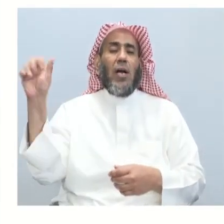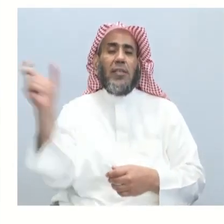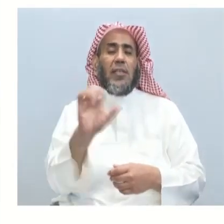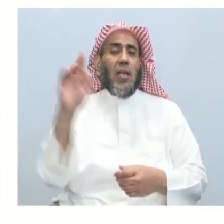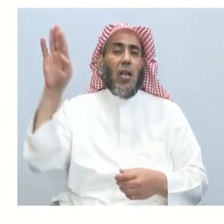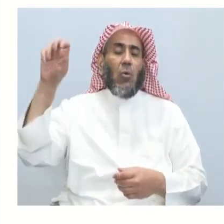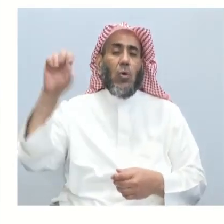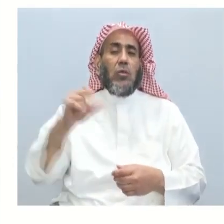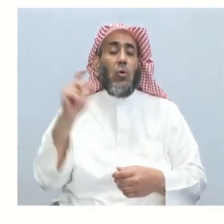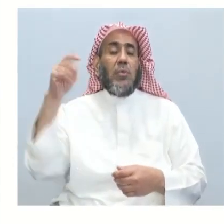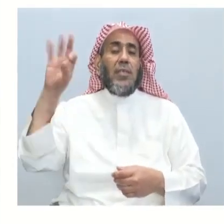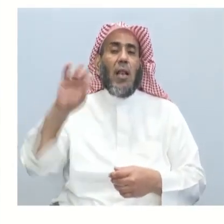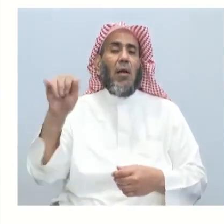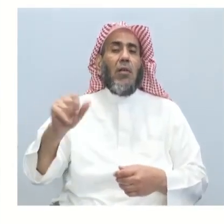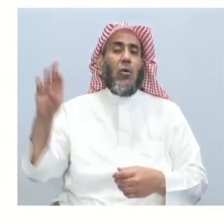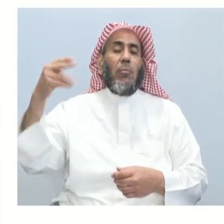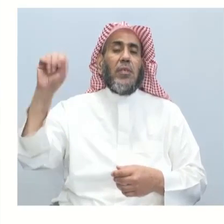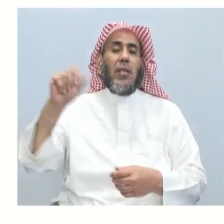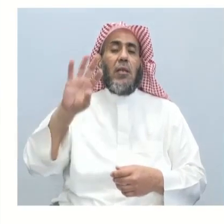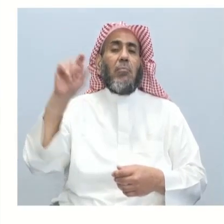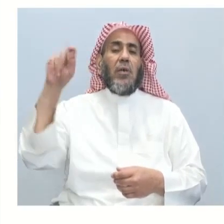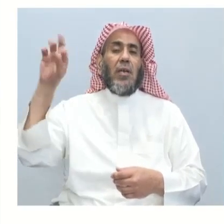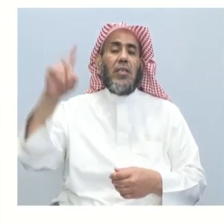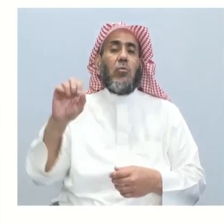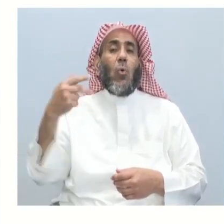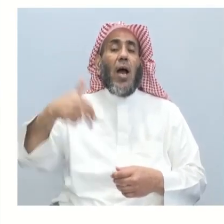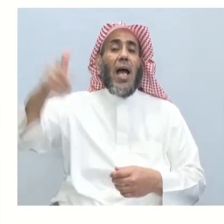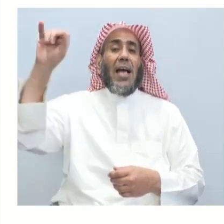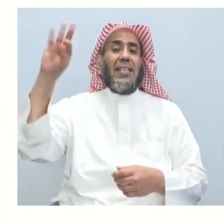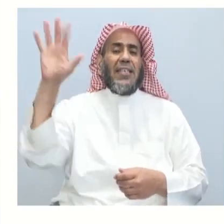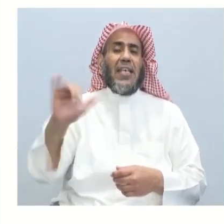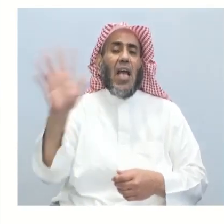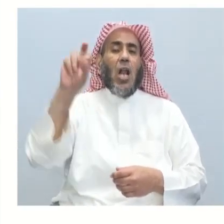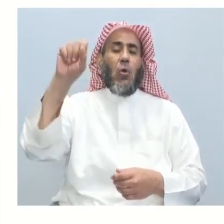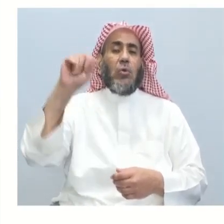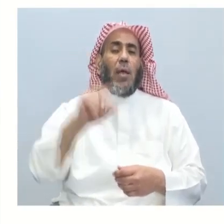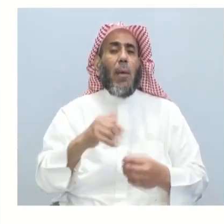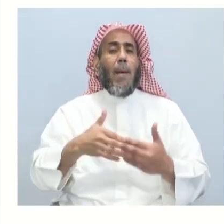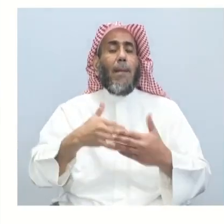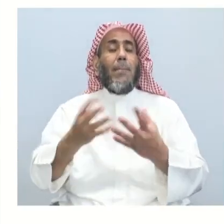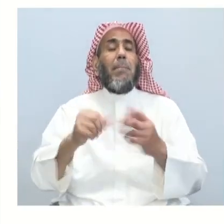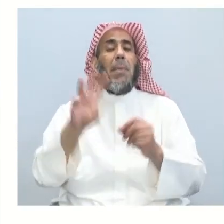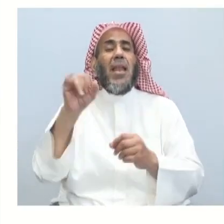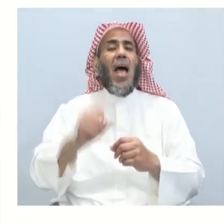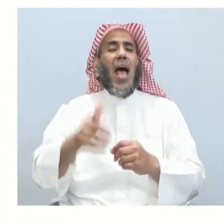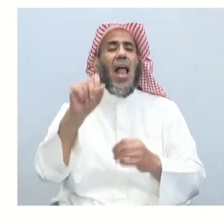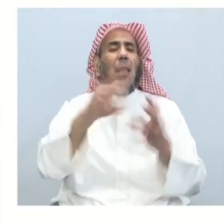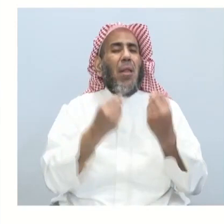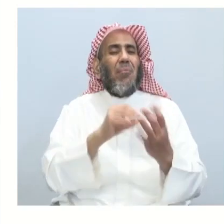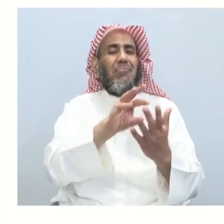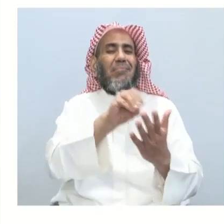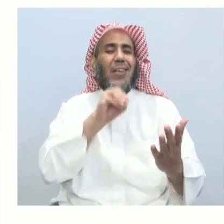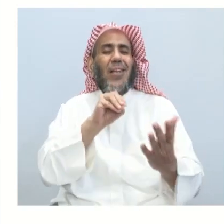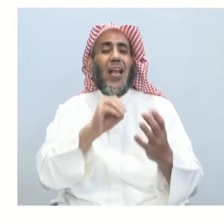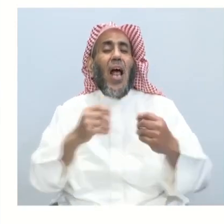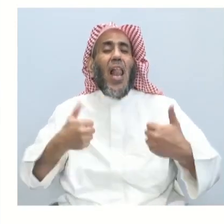وعبد السلام حافظ ومحمد هاشم رشيد وغازي القصيبي مناهل الغزل السعودي ما معنى مناهل معى ان من